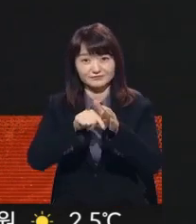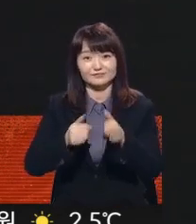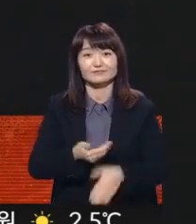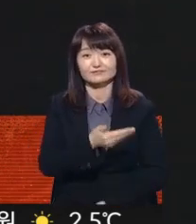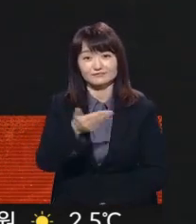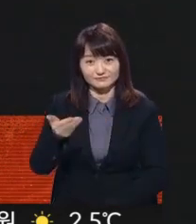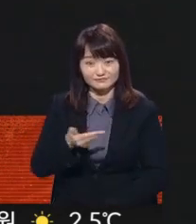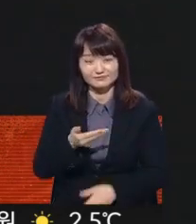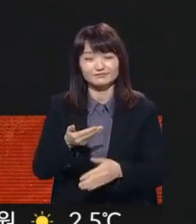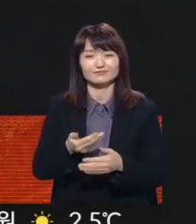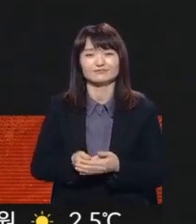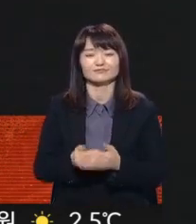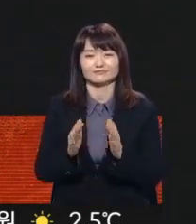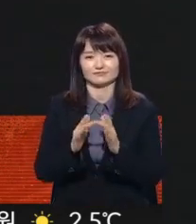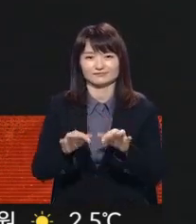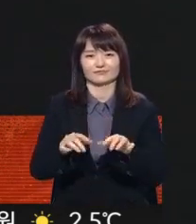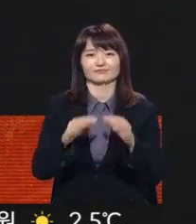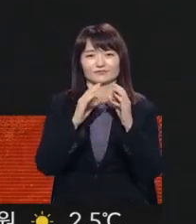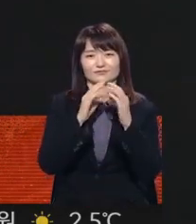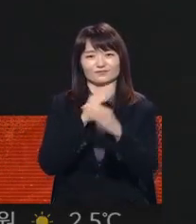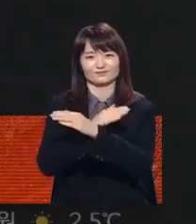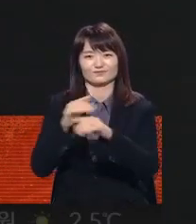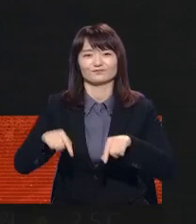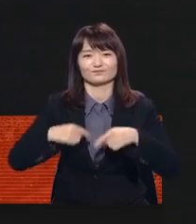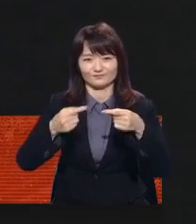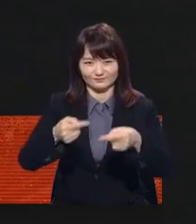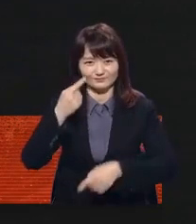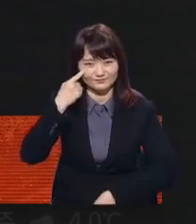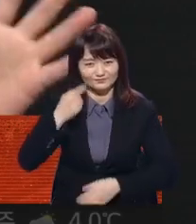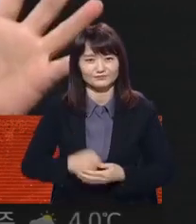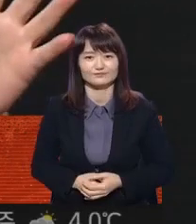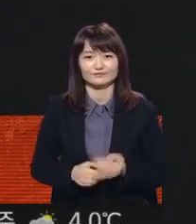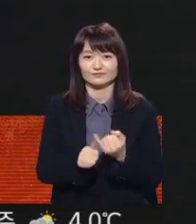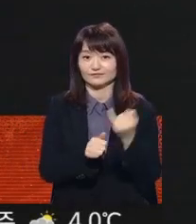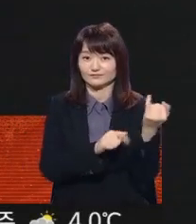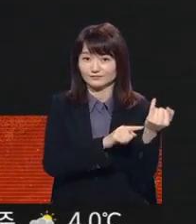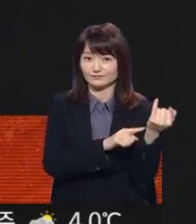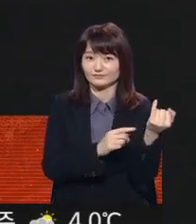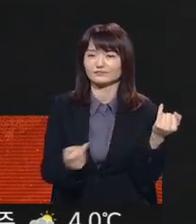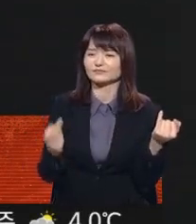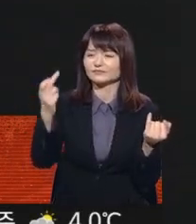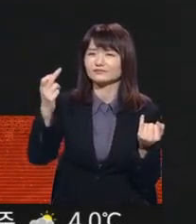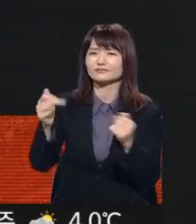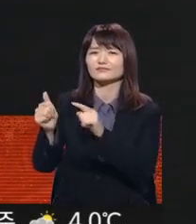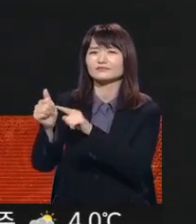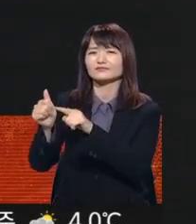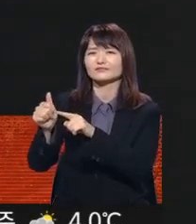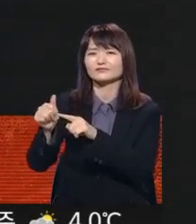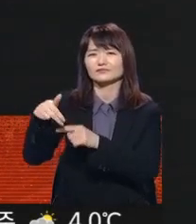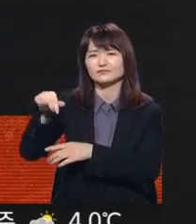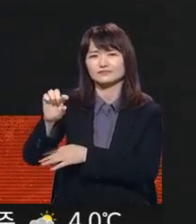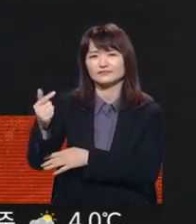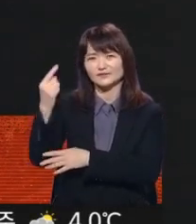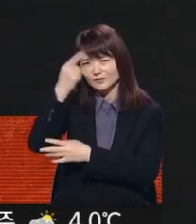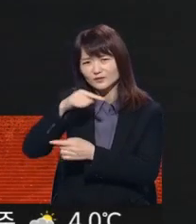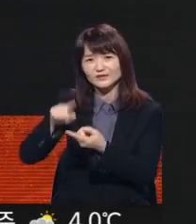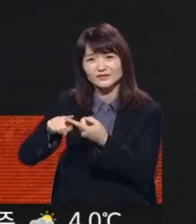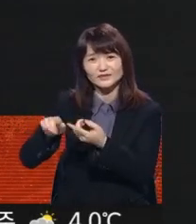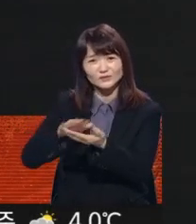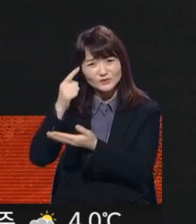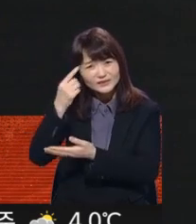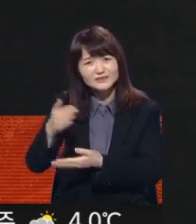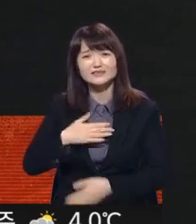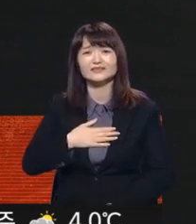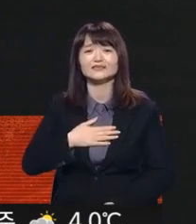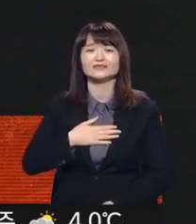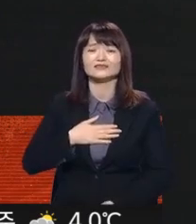가족 여러분들도 채팅창에 OX로 함께 참여해보시죠. 먼저 아내입니다. 오빠, 지훈이 오빠, 정말 생긴 대로 놀 거야? 응?